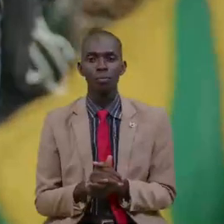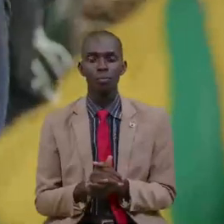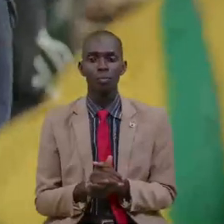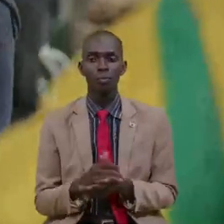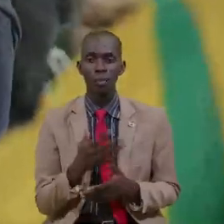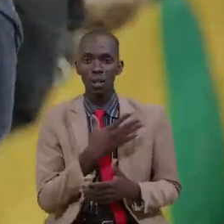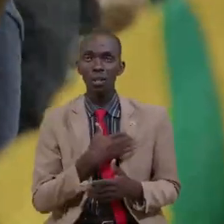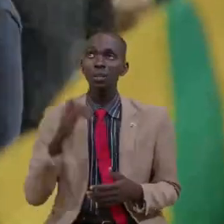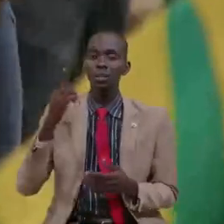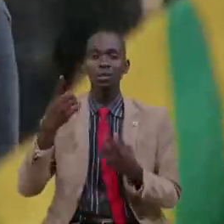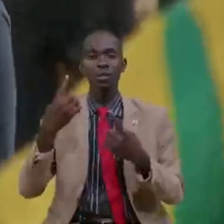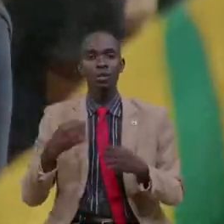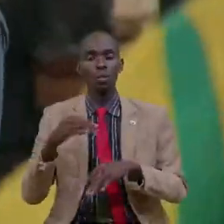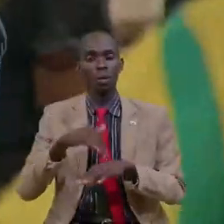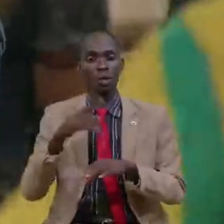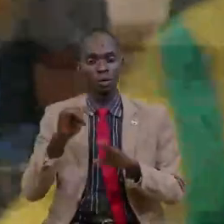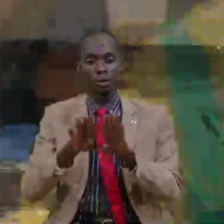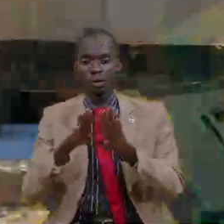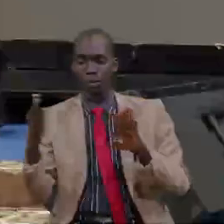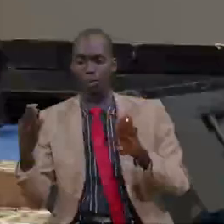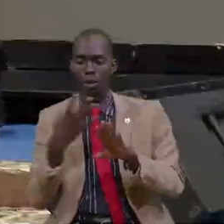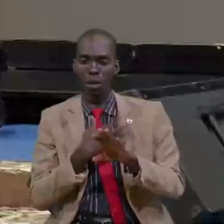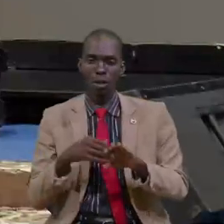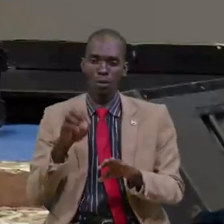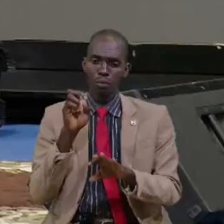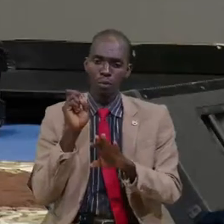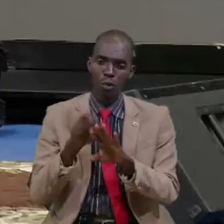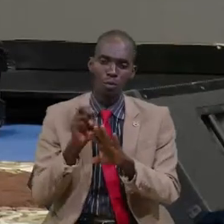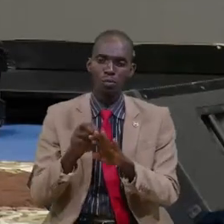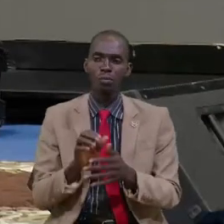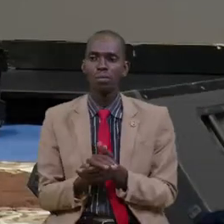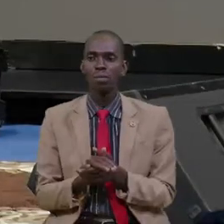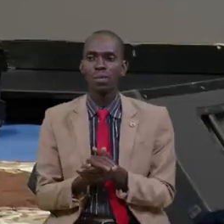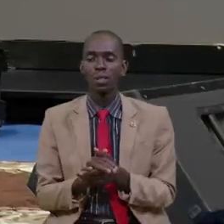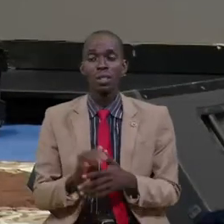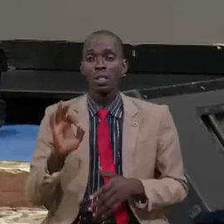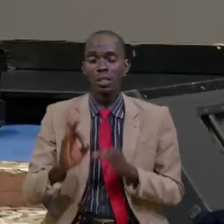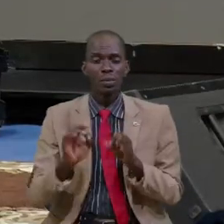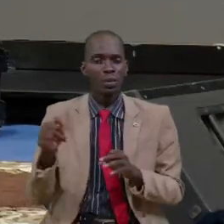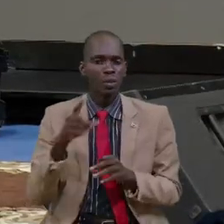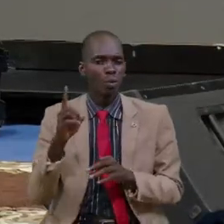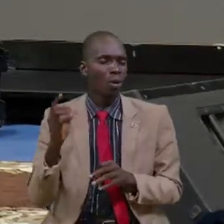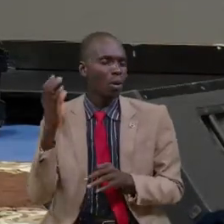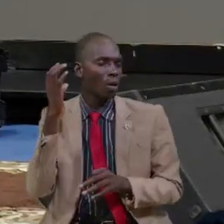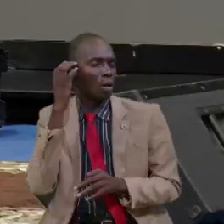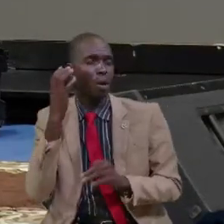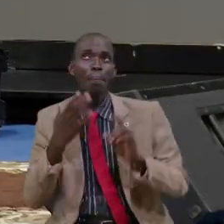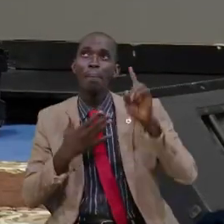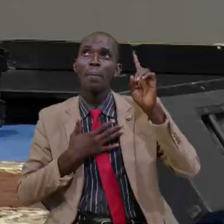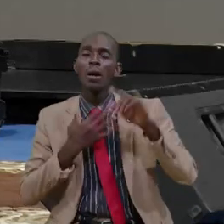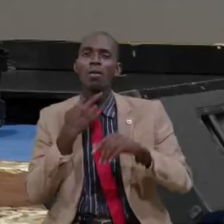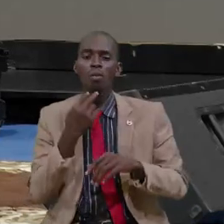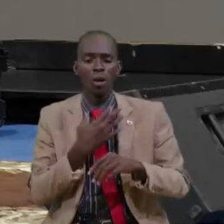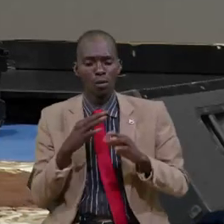il viendra. Je tiens la porte et je frappe. Si quelqu'un entend ma voix et ouvre la